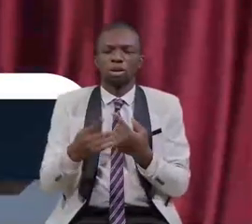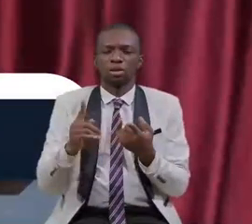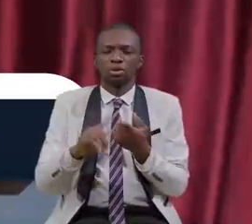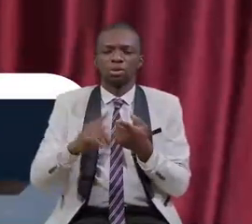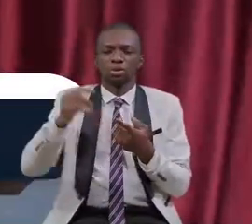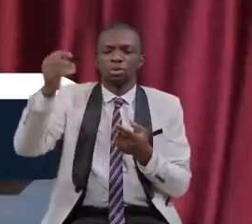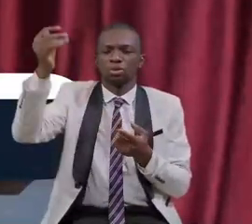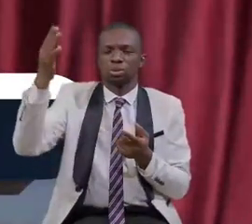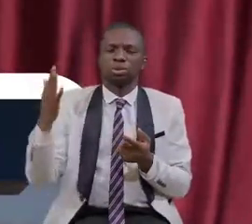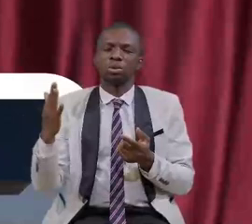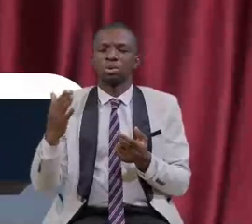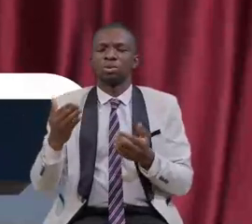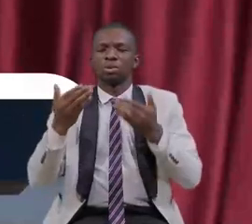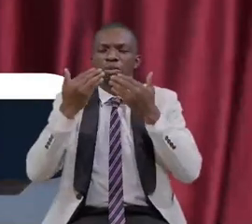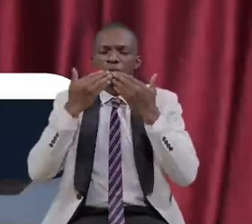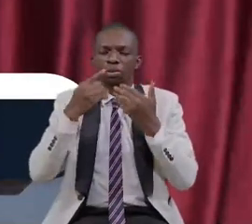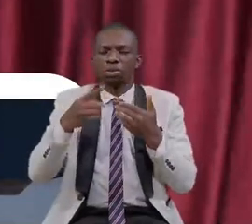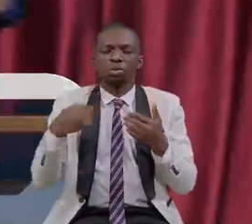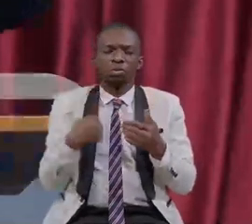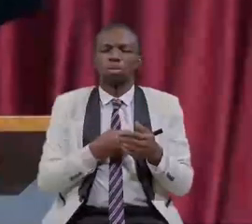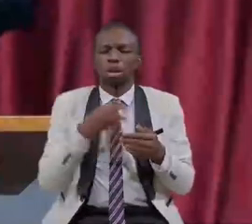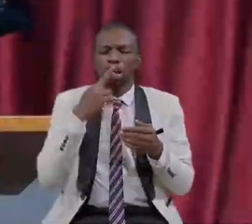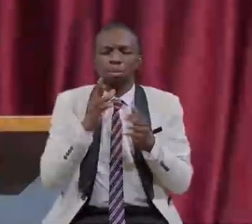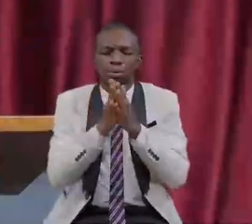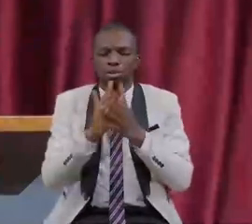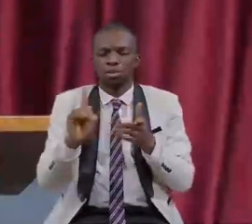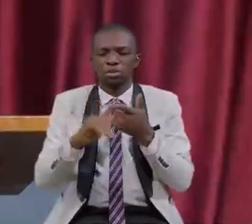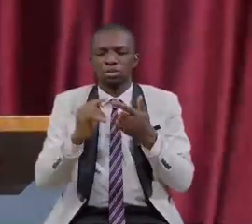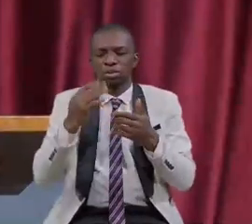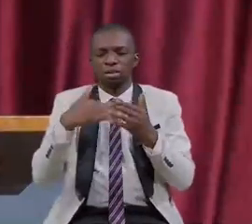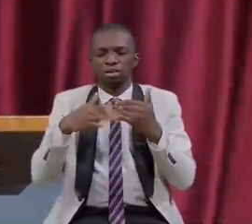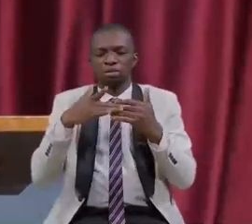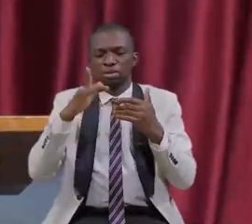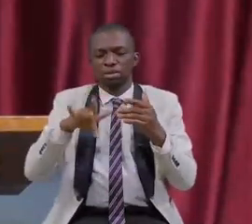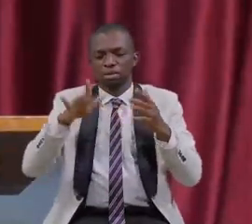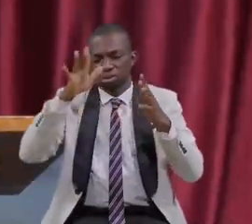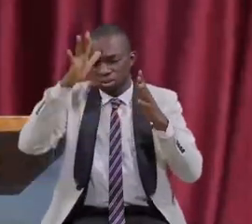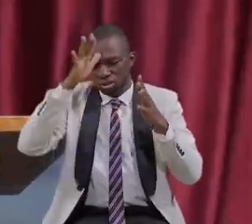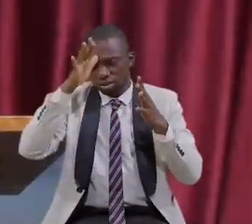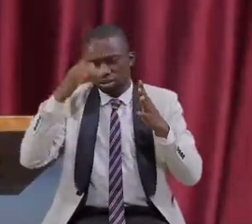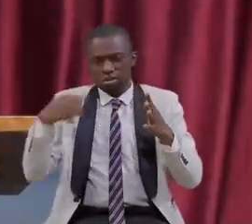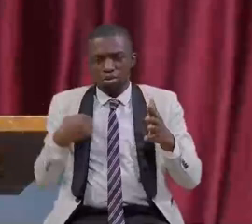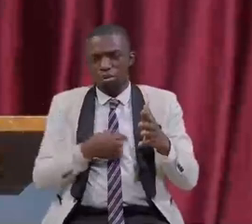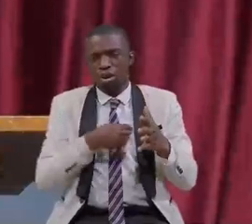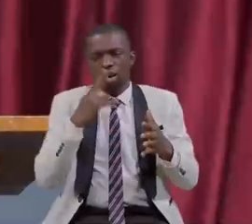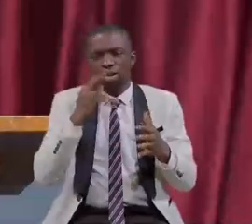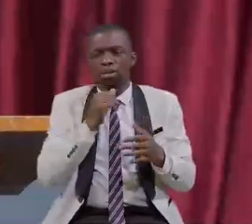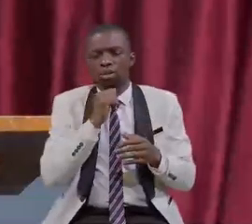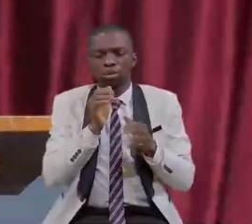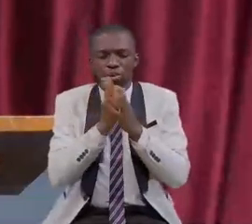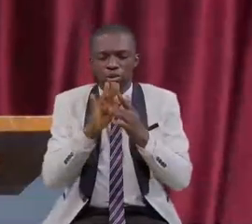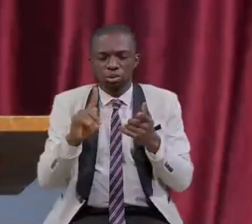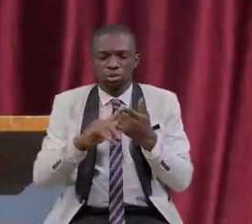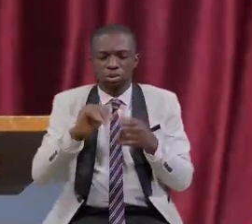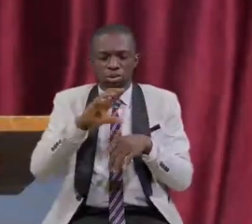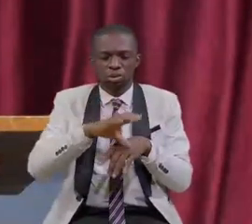Merci mon Père, on prie le Père Céleste. Nous ne prions pas un juge. Il est